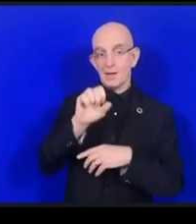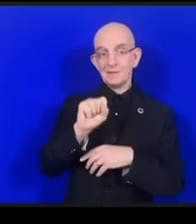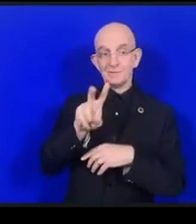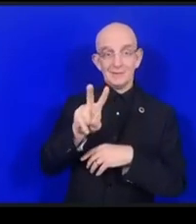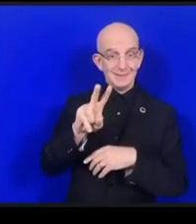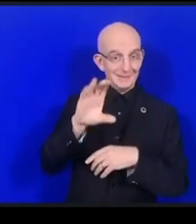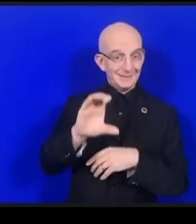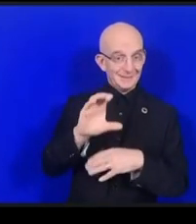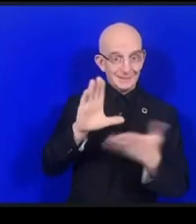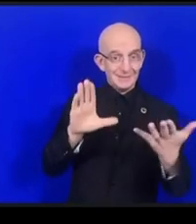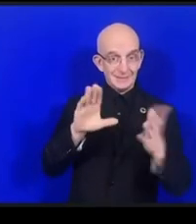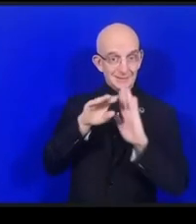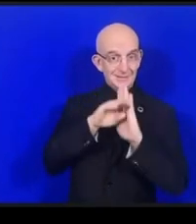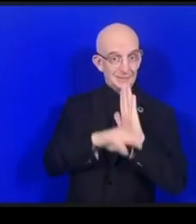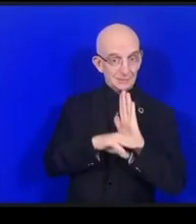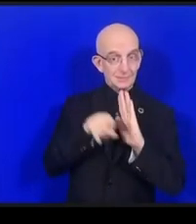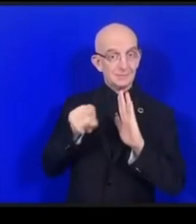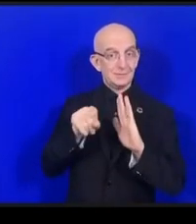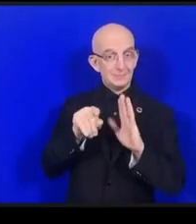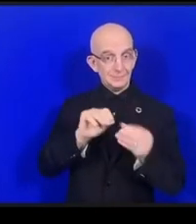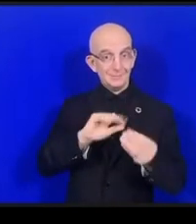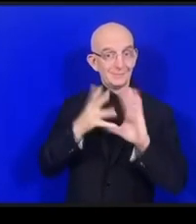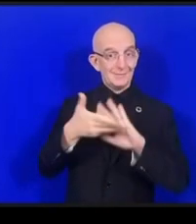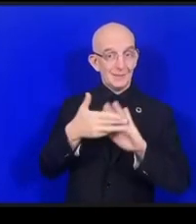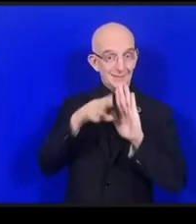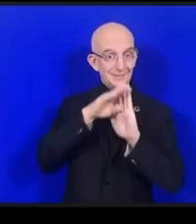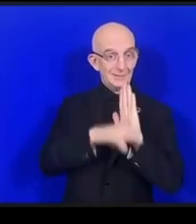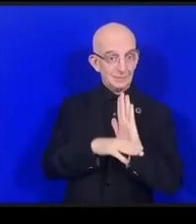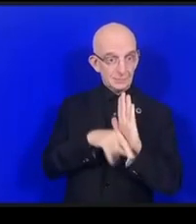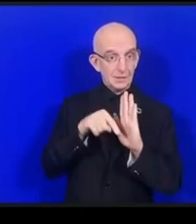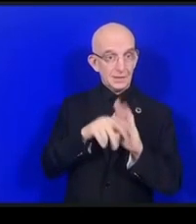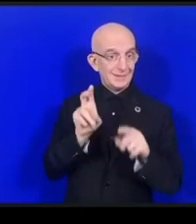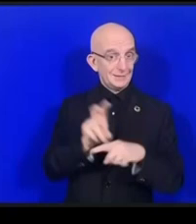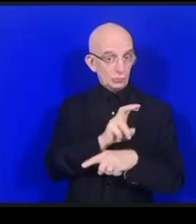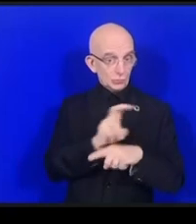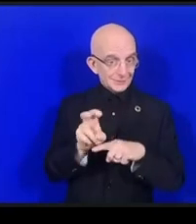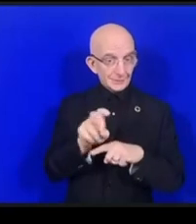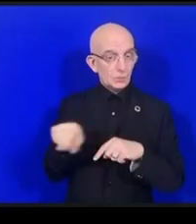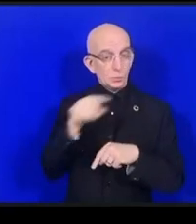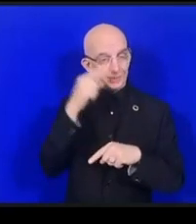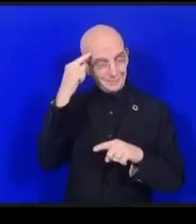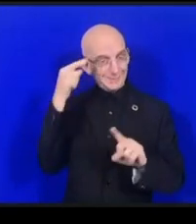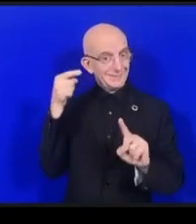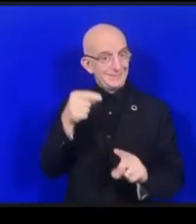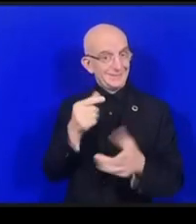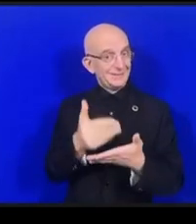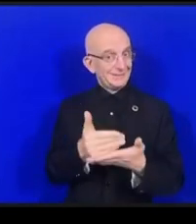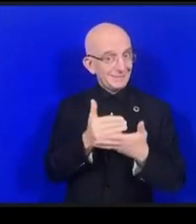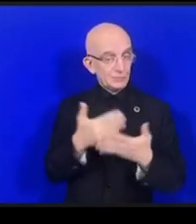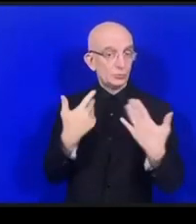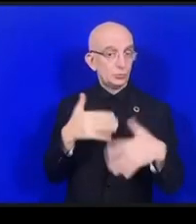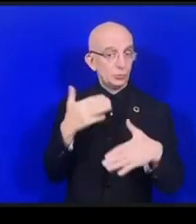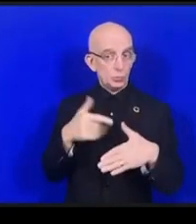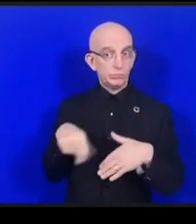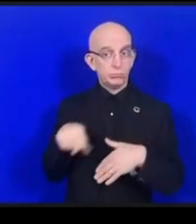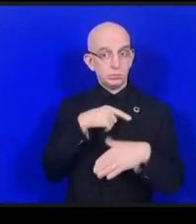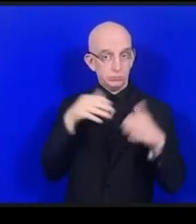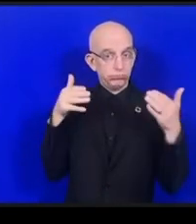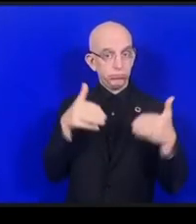это мы занимаемся стандартами интернета в области безопасности